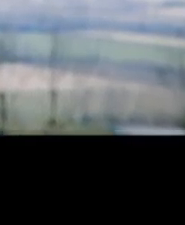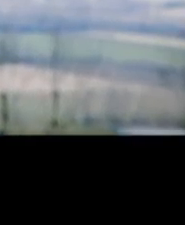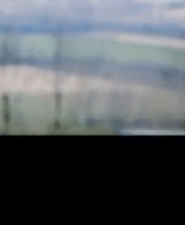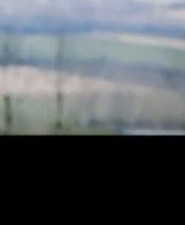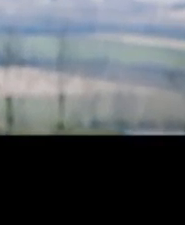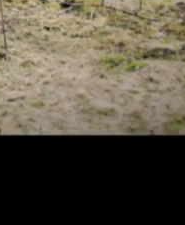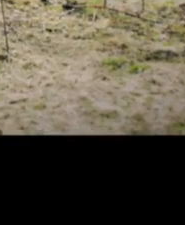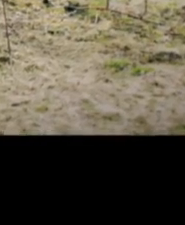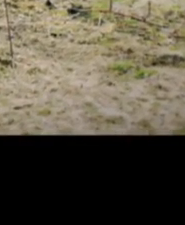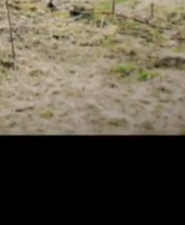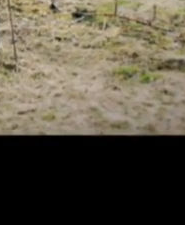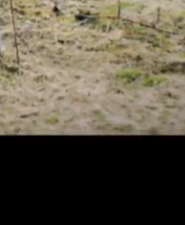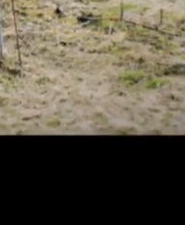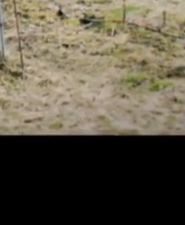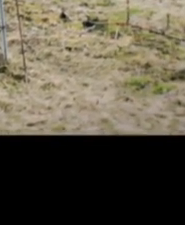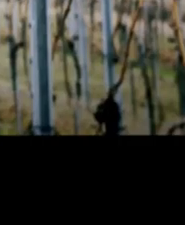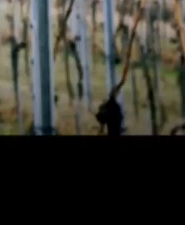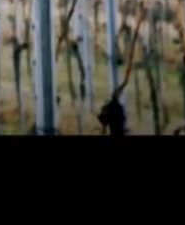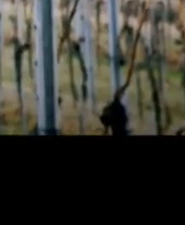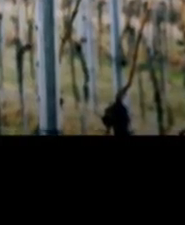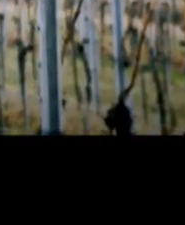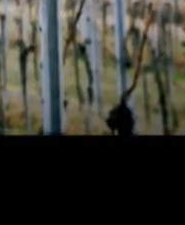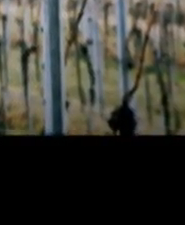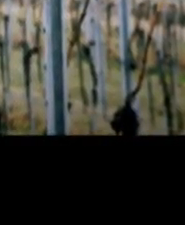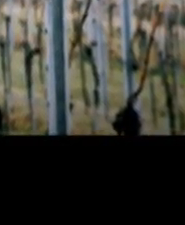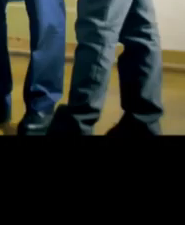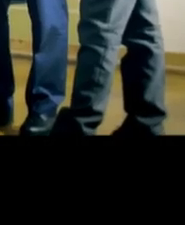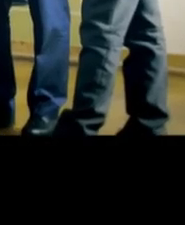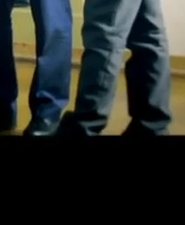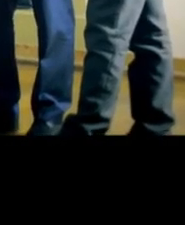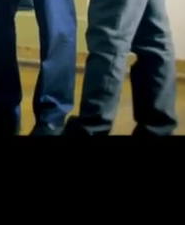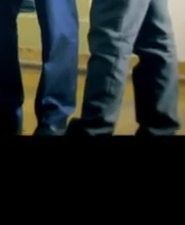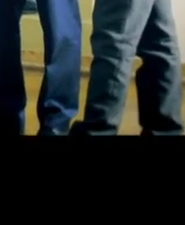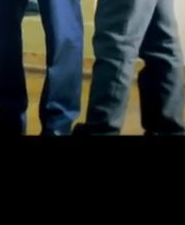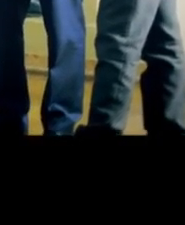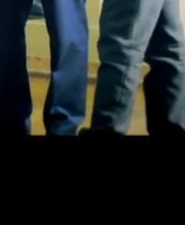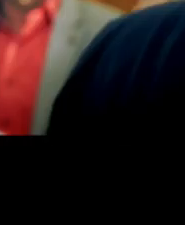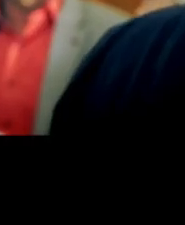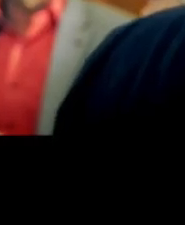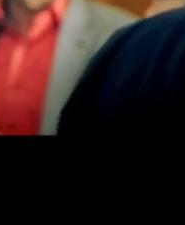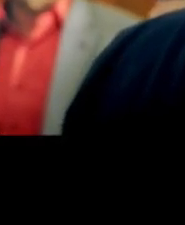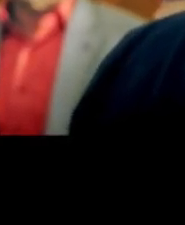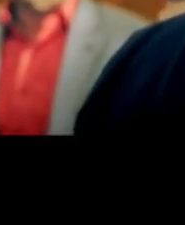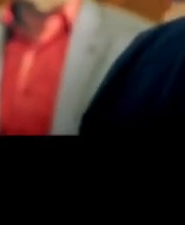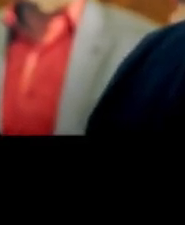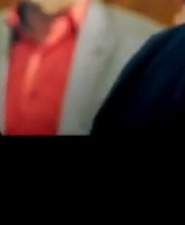Welt. Wir sind die Füße am Boden. Wir setzen um.